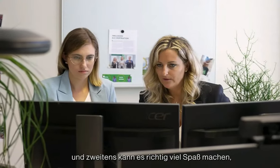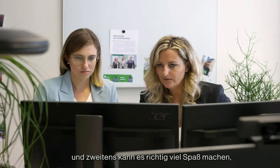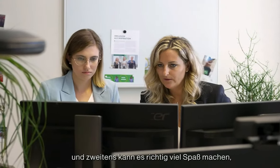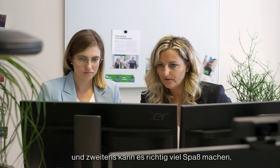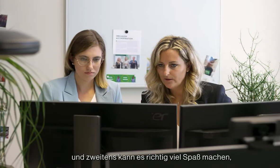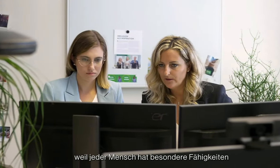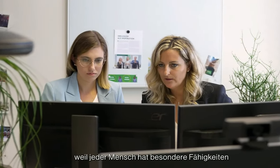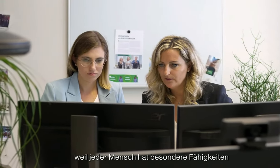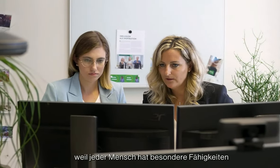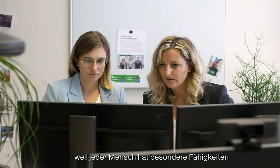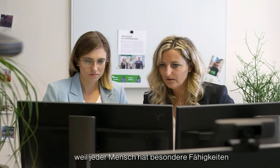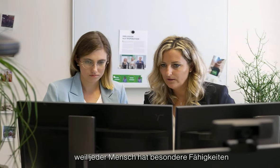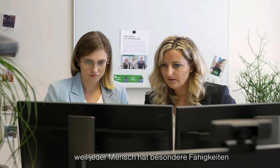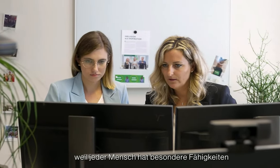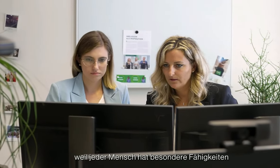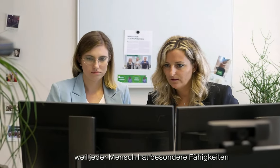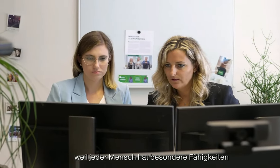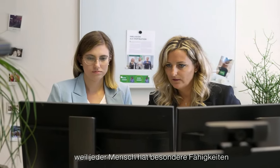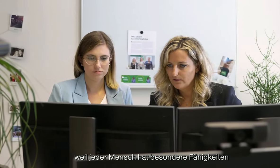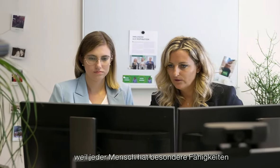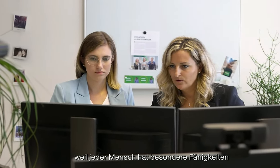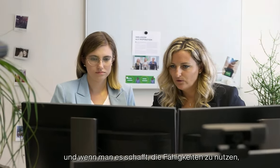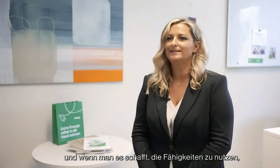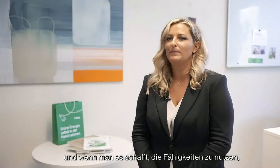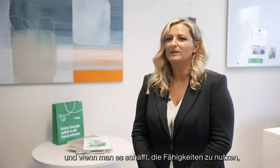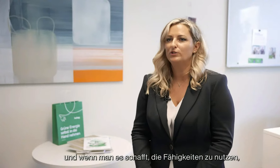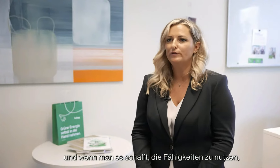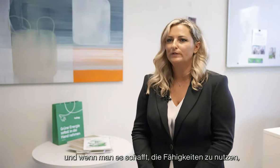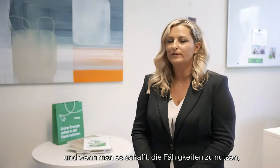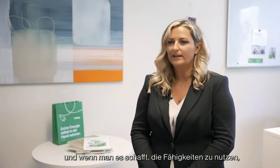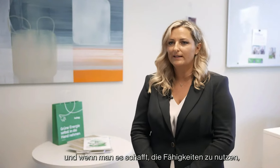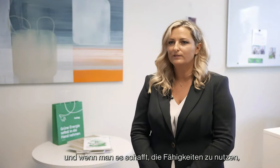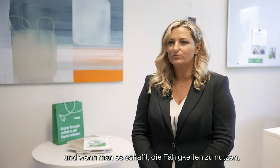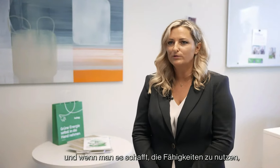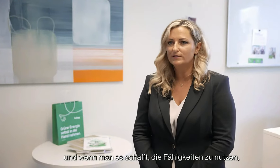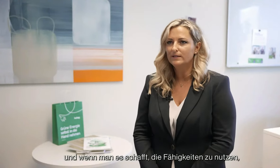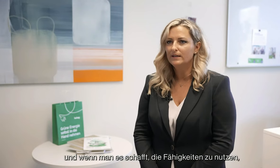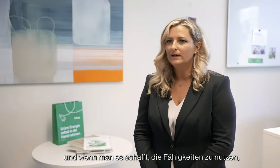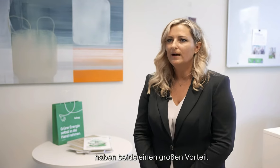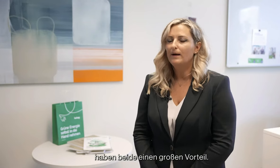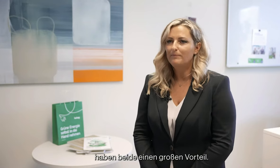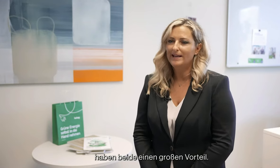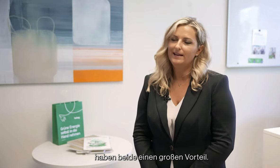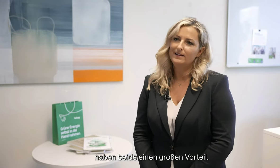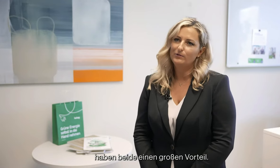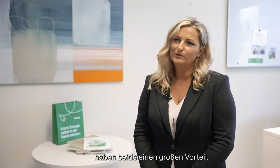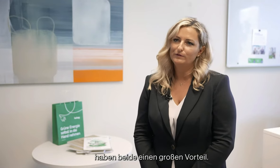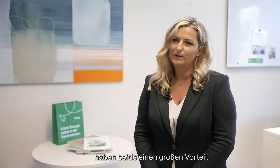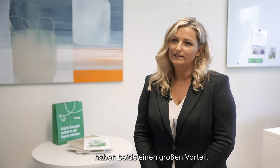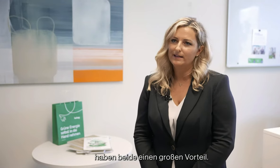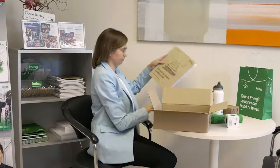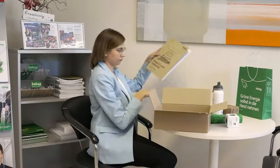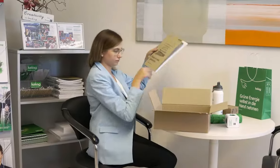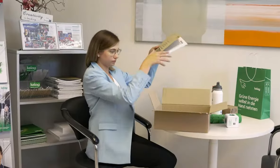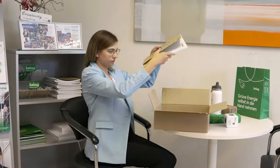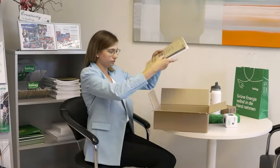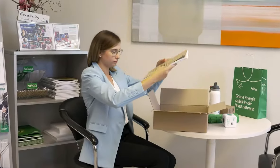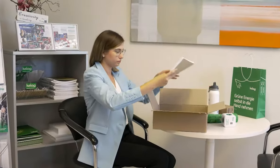Spaß machen. Weil jeder Mensch hat besondere Fähigkeiten und wenn man es schafft, die Fähigkeiten zu nutzen, haben beide einen großen Vorteil.